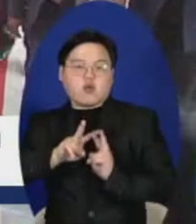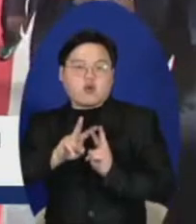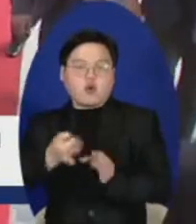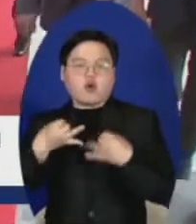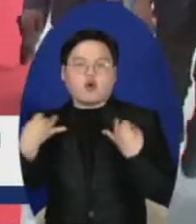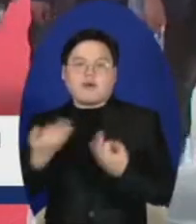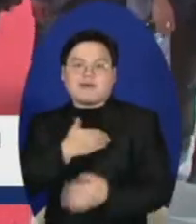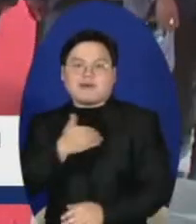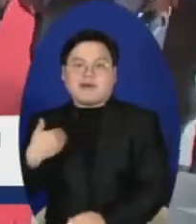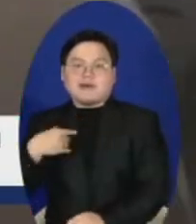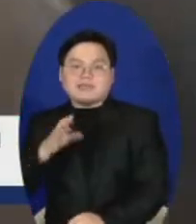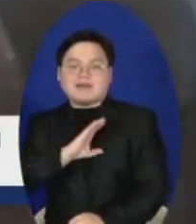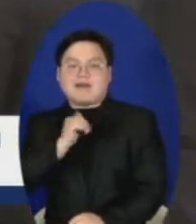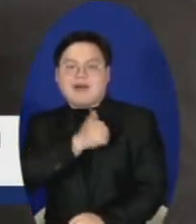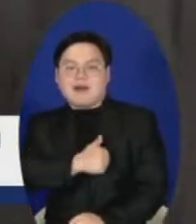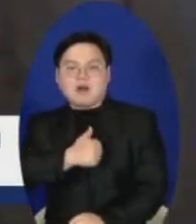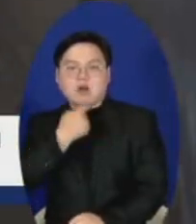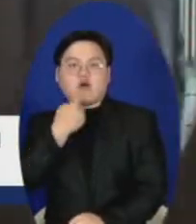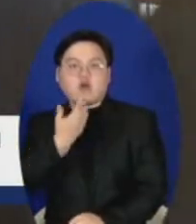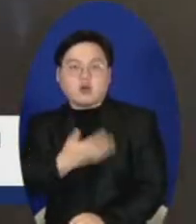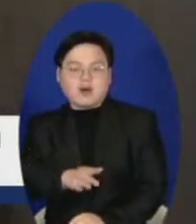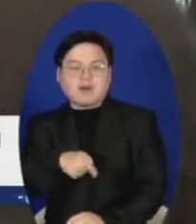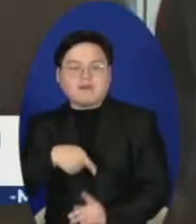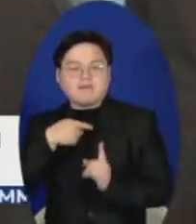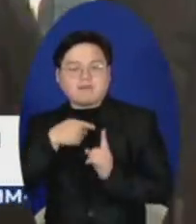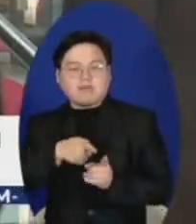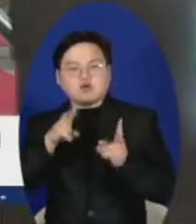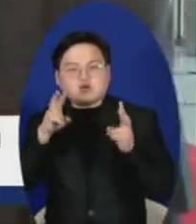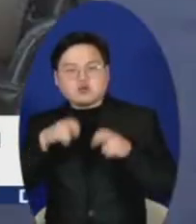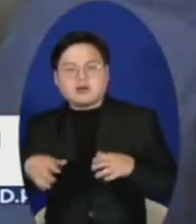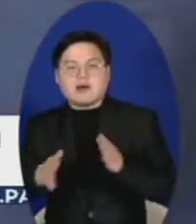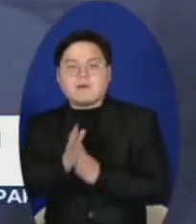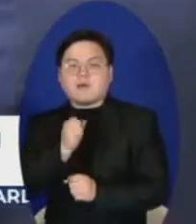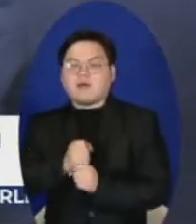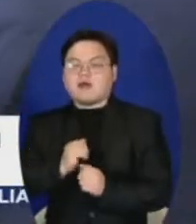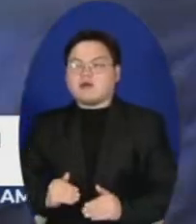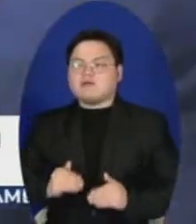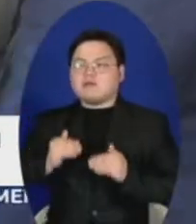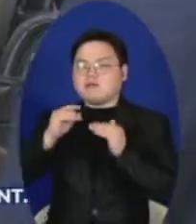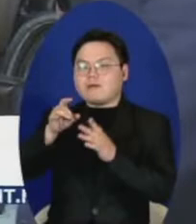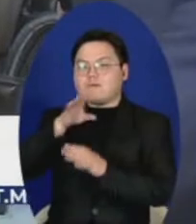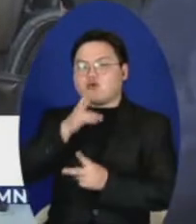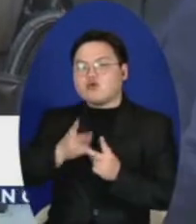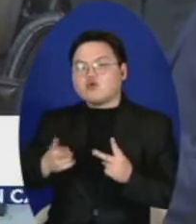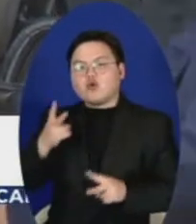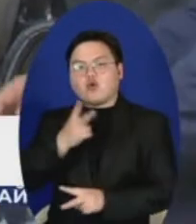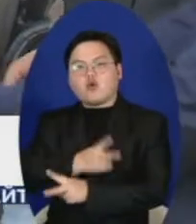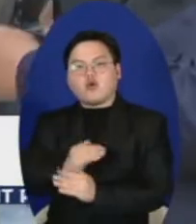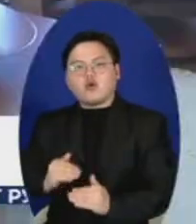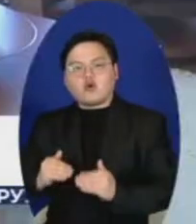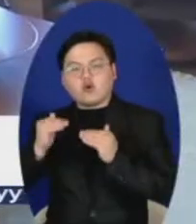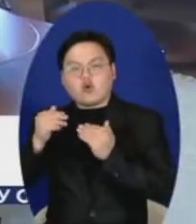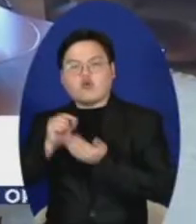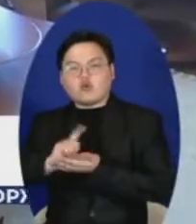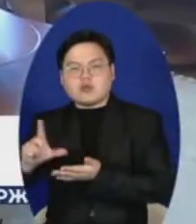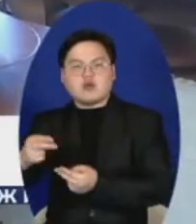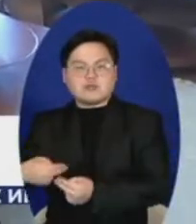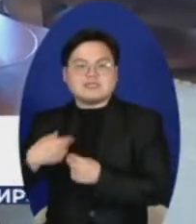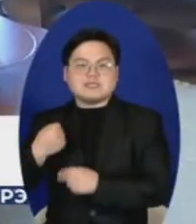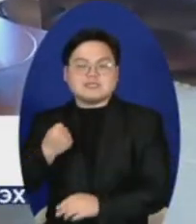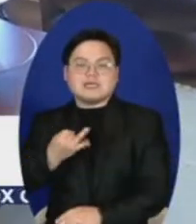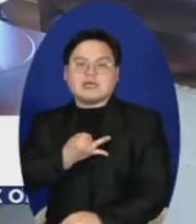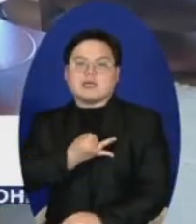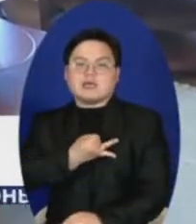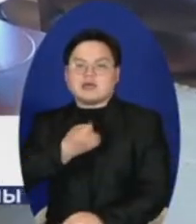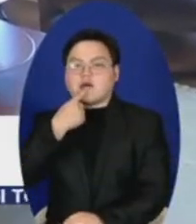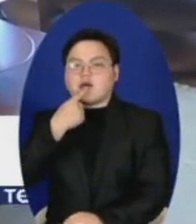хангалуун байдгийг уламжилсан байна. Цаашдаа энэ чиглэлийн судалгааны ажилд хамтын ажиллагаа үргэлжүүлэн үндсэн хуулийн хөгжилд үнэтэй хувь нэмрээ оруулна гэдэгт итгэлтэй